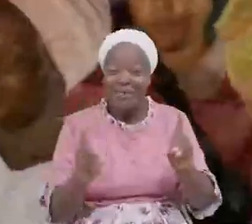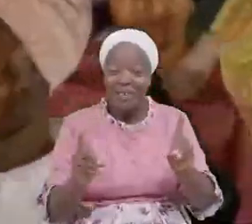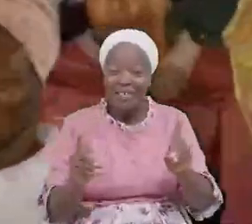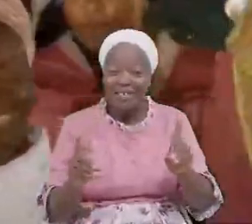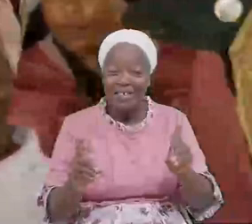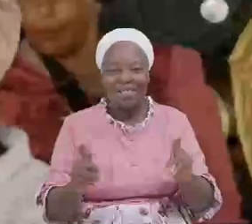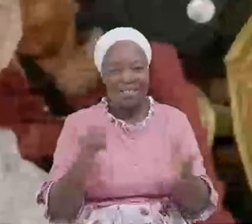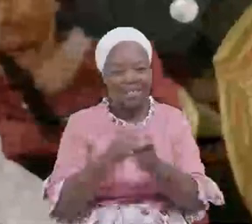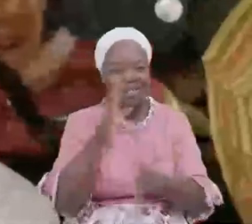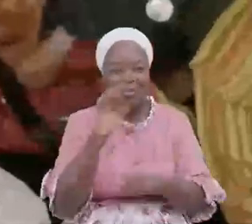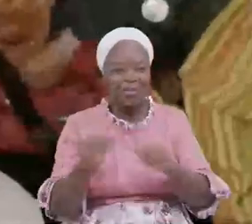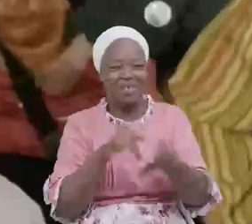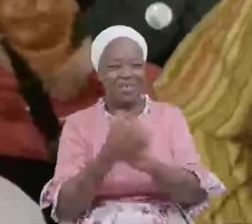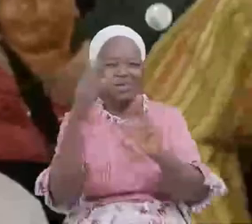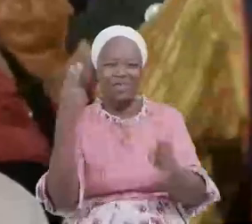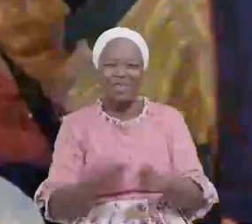sera fait.